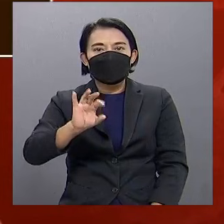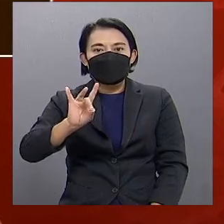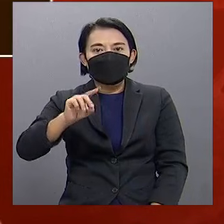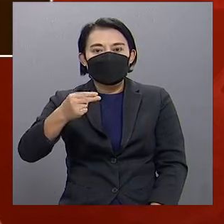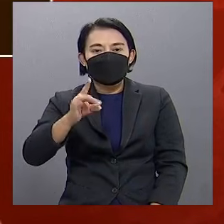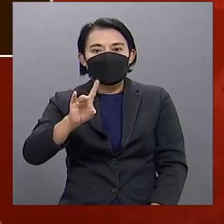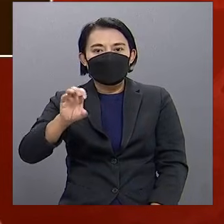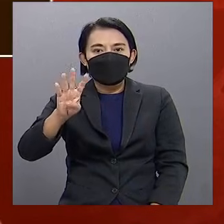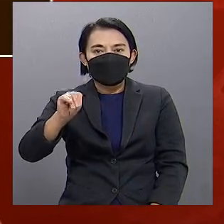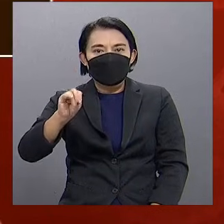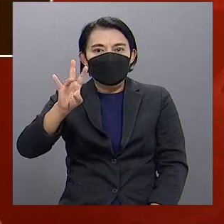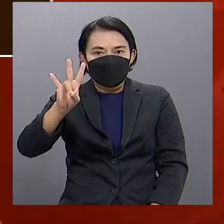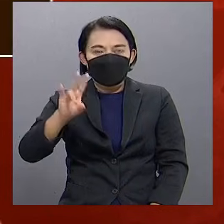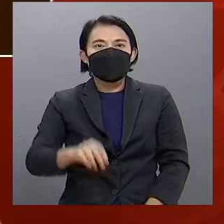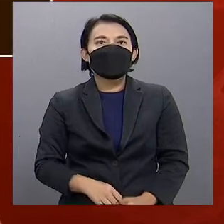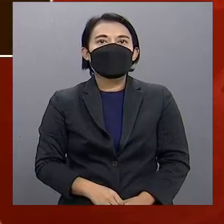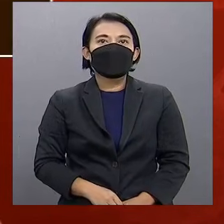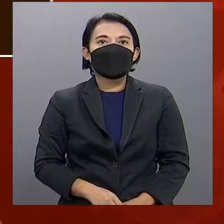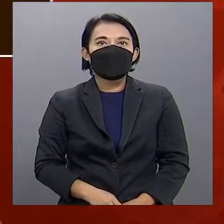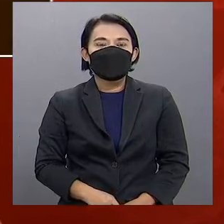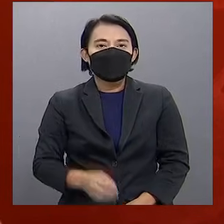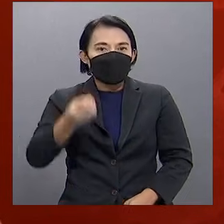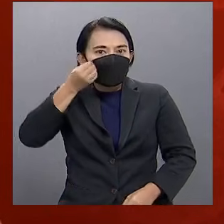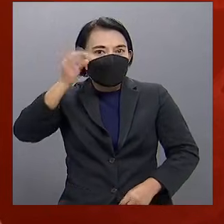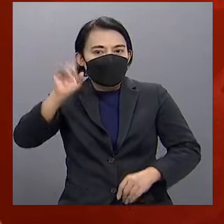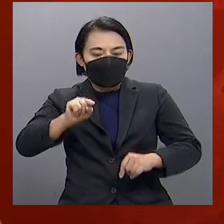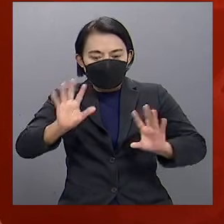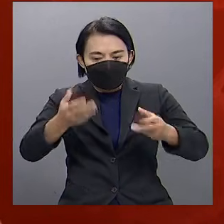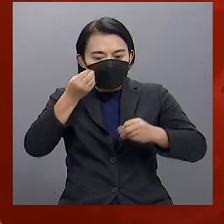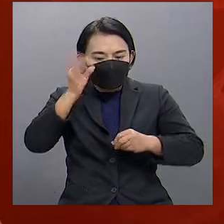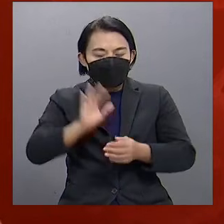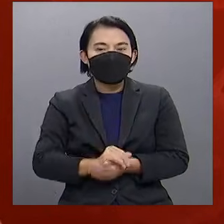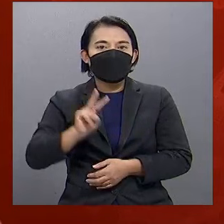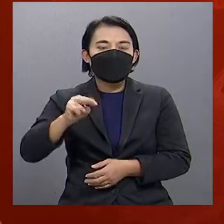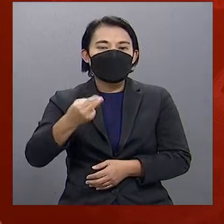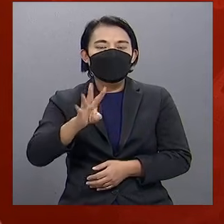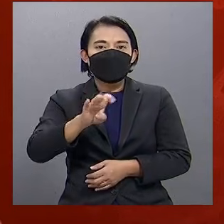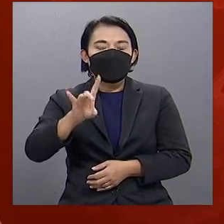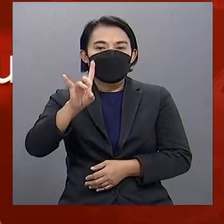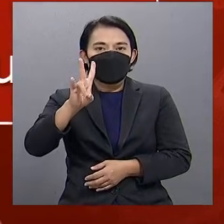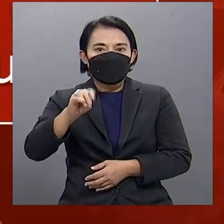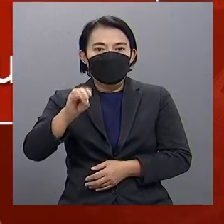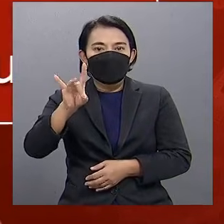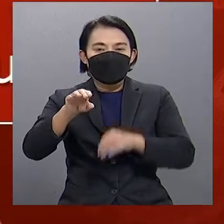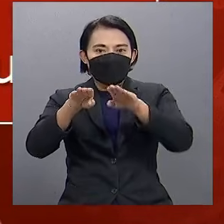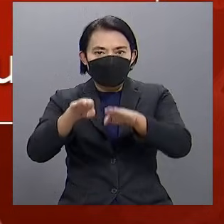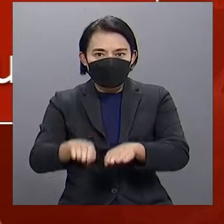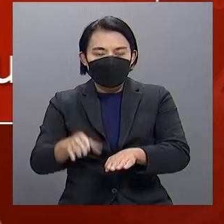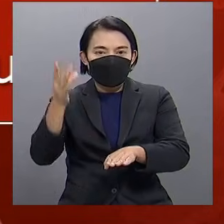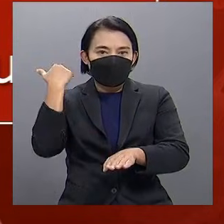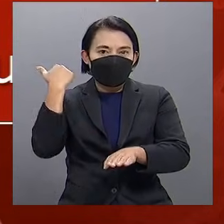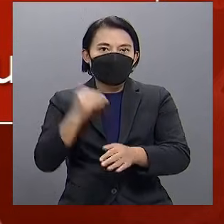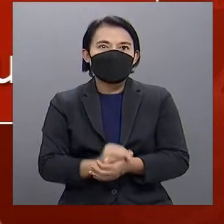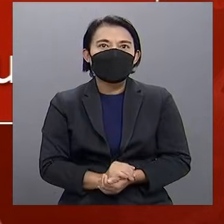980,847 คนส่วนคนที่กลับบ้านได้ในวันนี้ค่ะมีอยู่ 24,78 คนลดลงจากวันก่อนแต่ว่าก็ยังเป็น